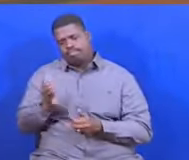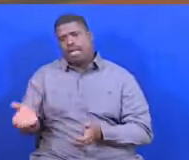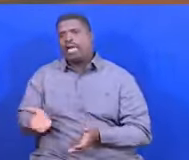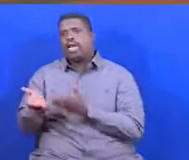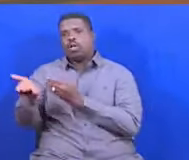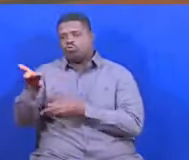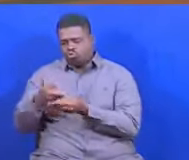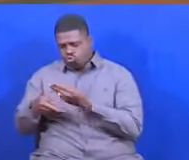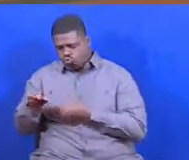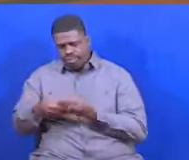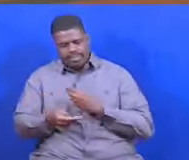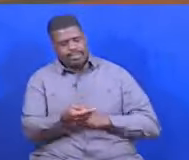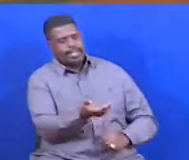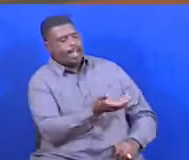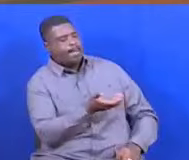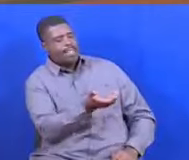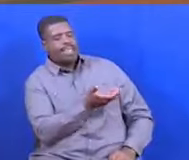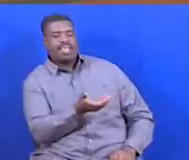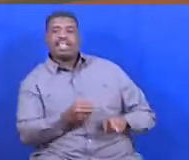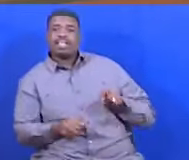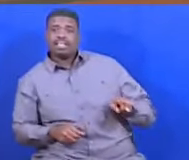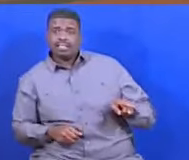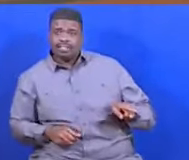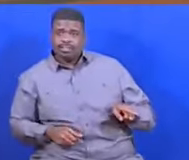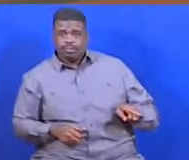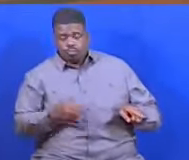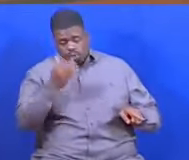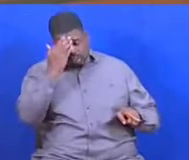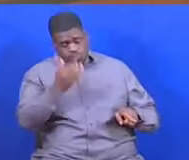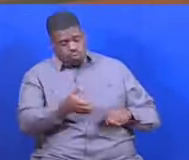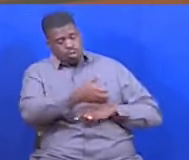Mheshimiwa Spika, tunatambua kwamba bwawa hili